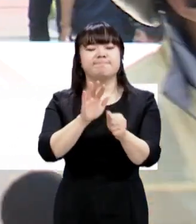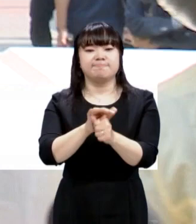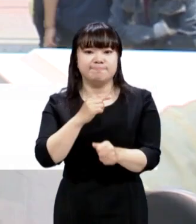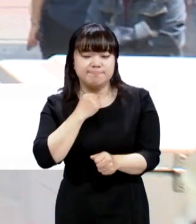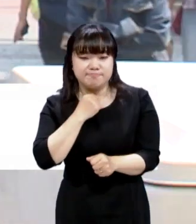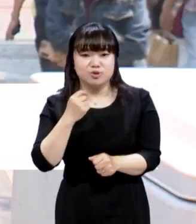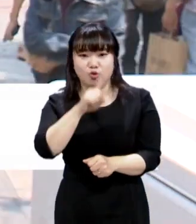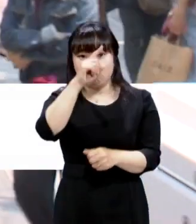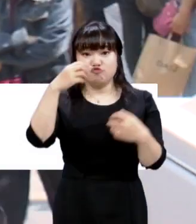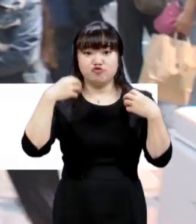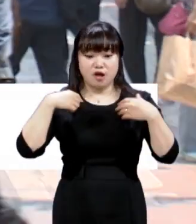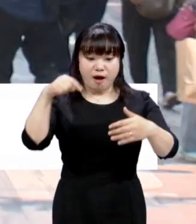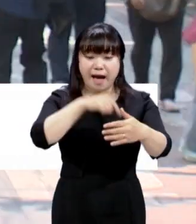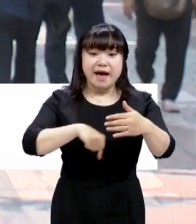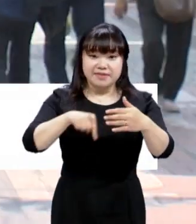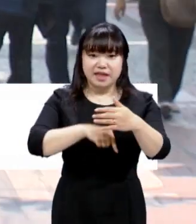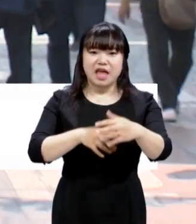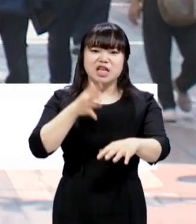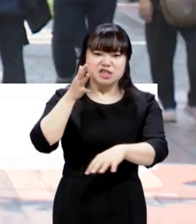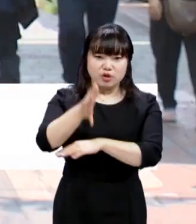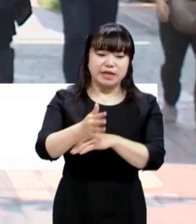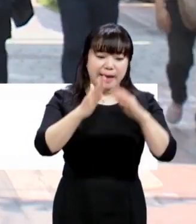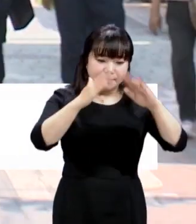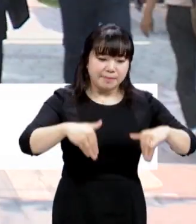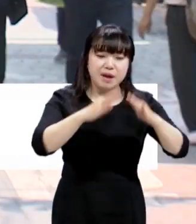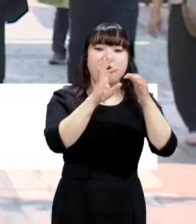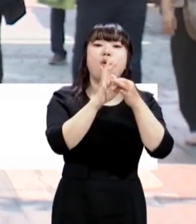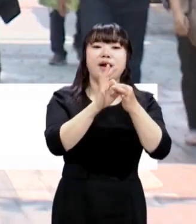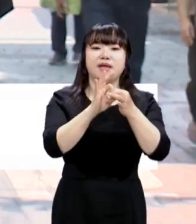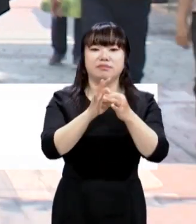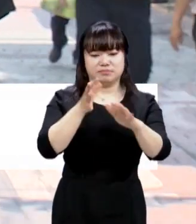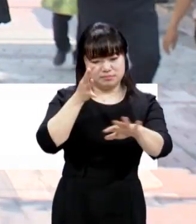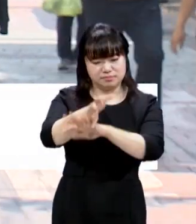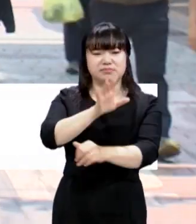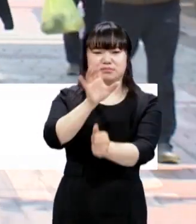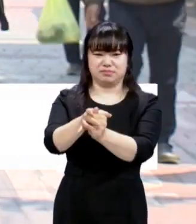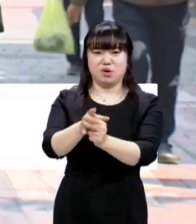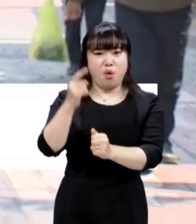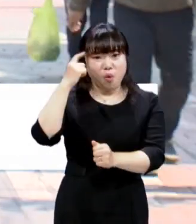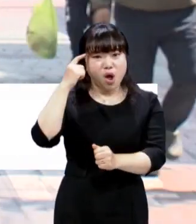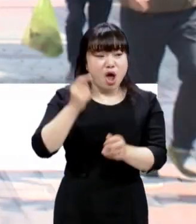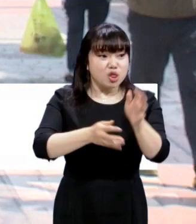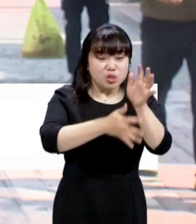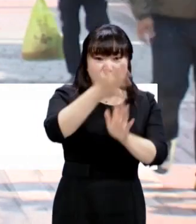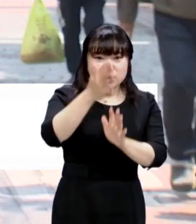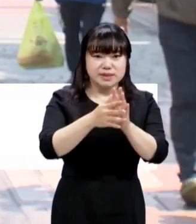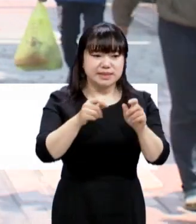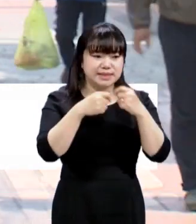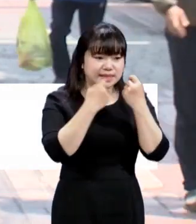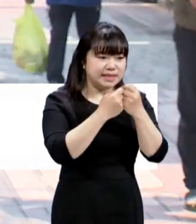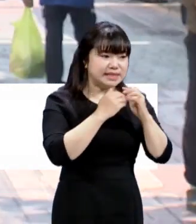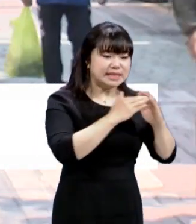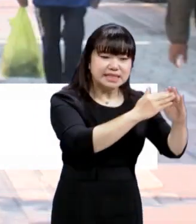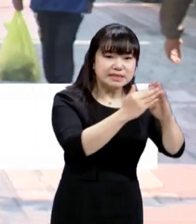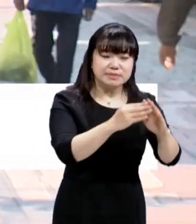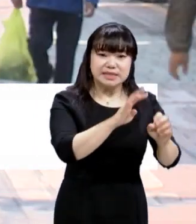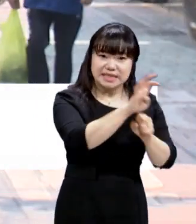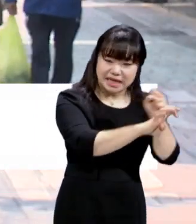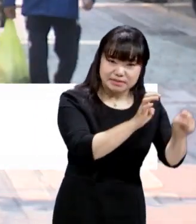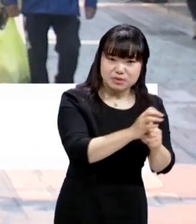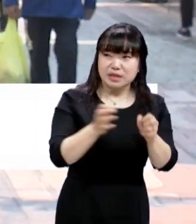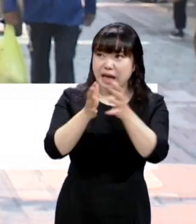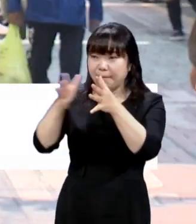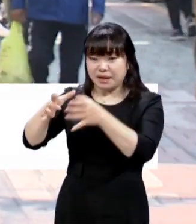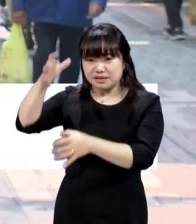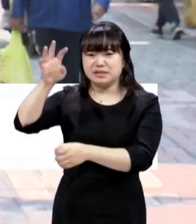도봉구청 내에 전담부서를 만들겠습니다 왜냐하면 도시가 단독주택은 40년 아파트는 삼십 년이